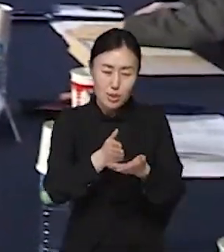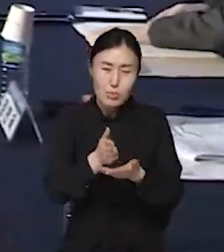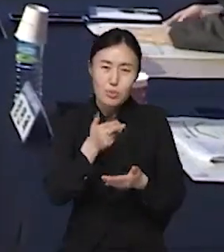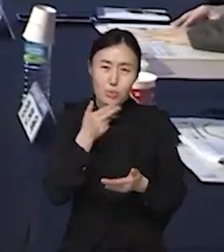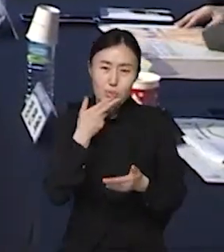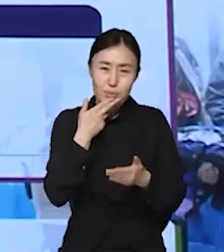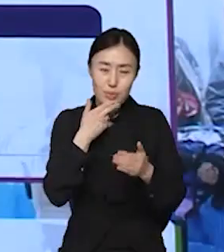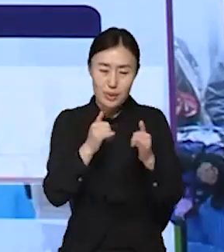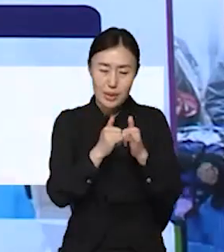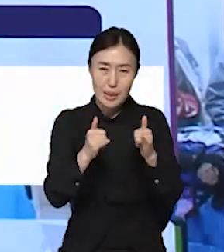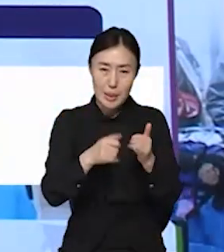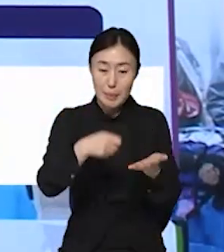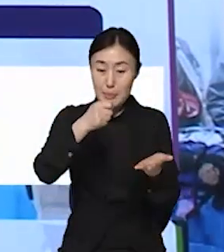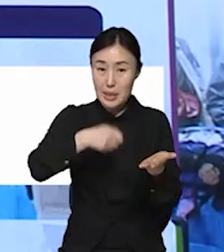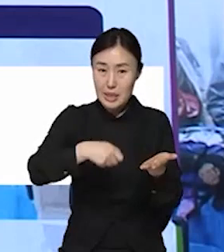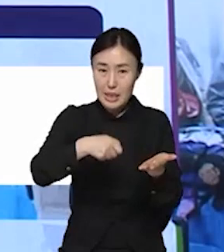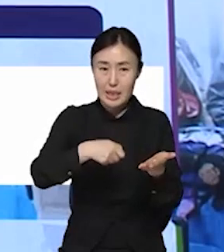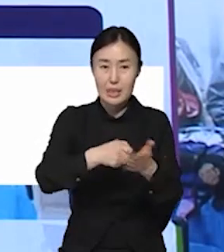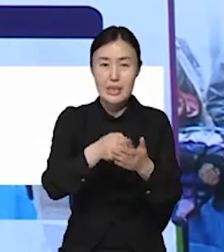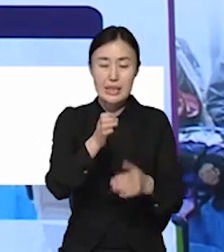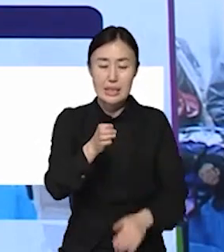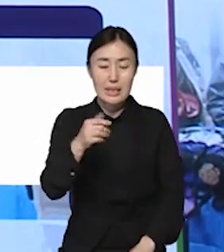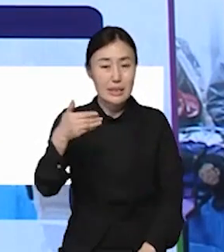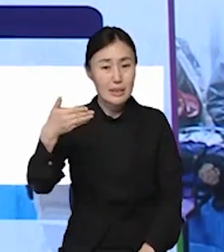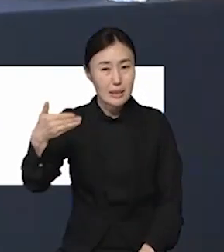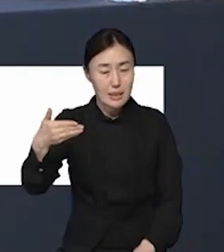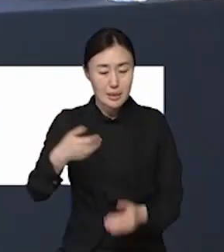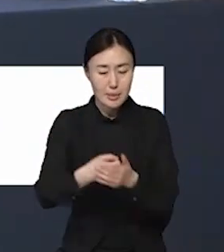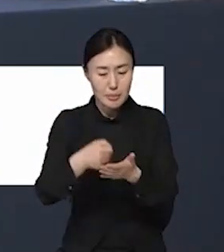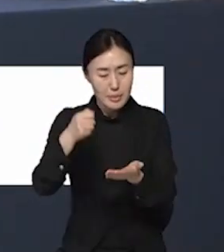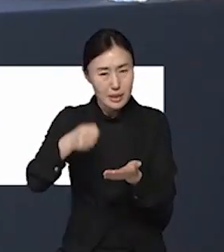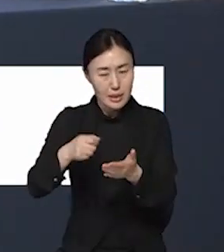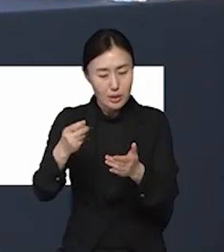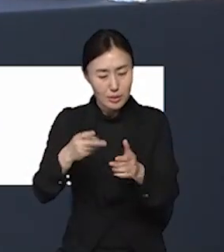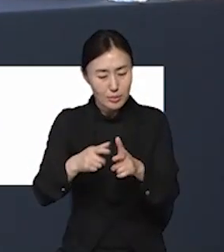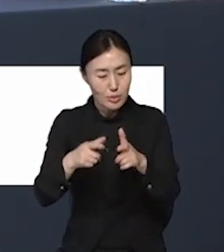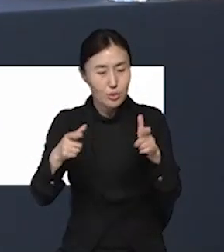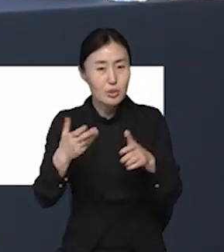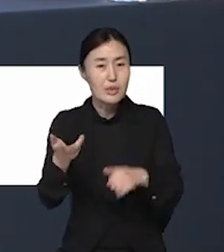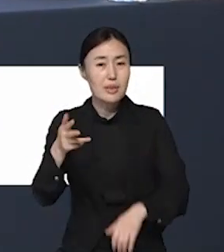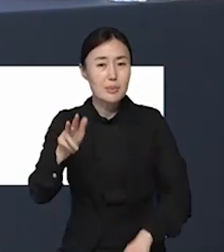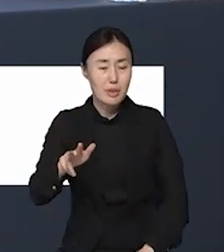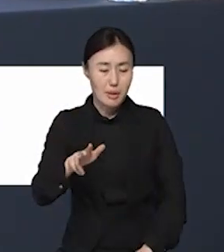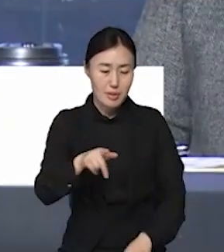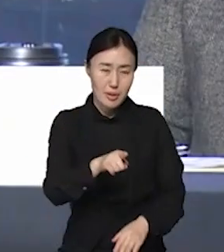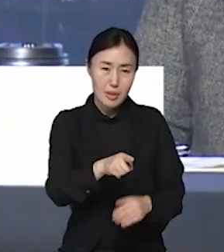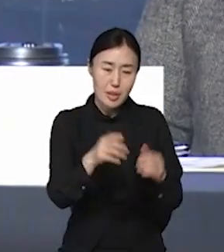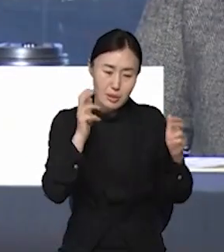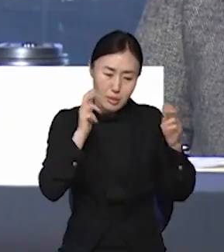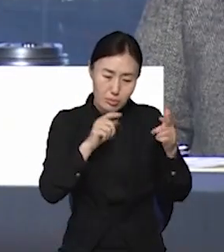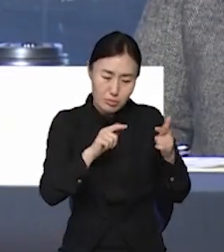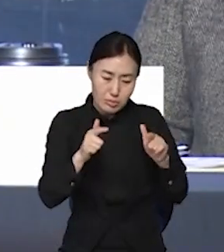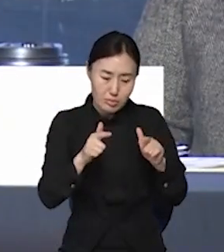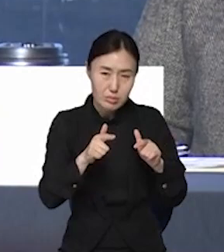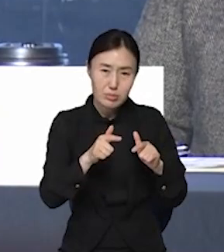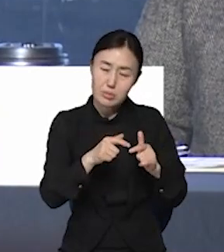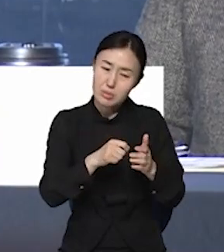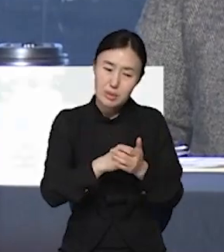취업 비자인 E9 비자에 대한 조선업 전용 쿼터가 신설됐지만 현장에선 체감하기가